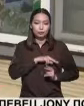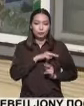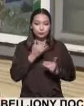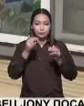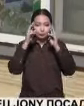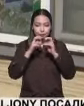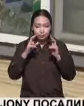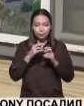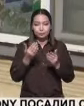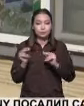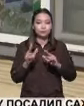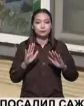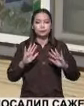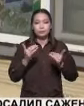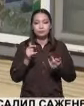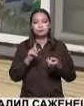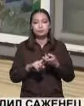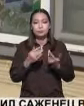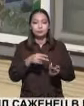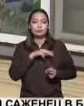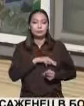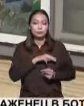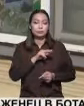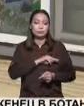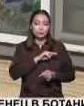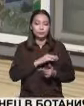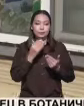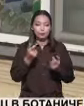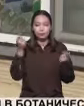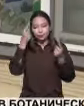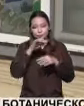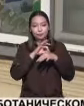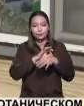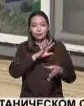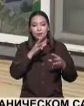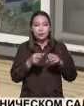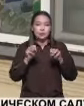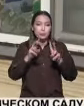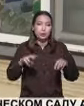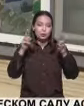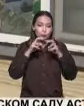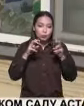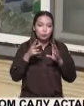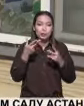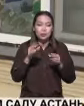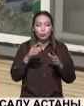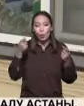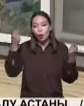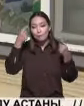расследования несчастного случая, связанного с трудовой деятельностью со смертельным исходом, оформляется актом специального расследования, где будет